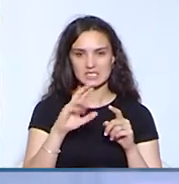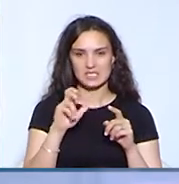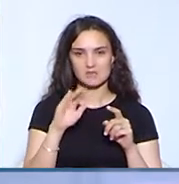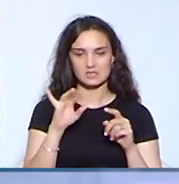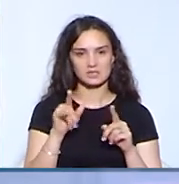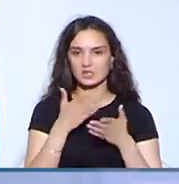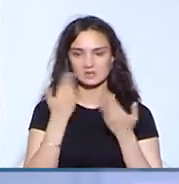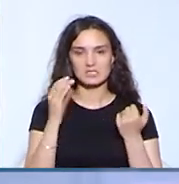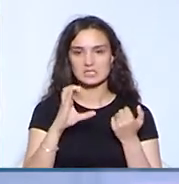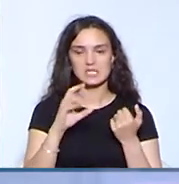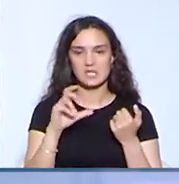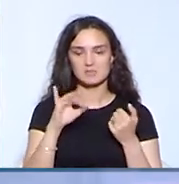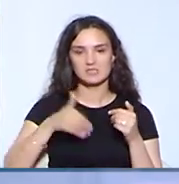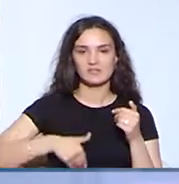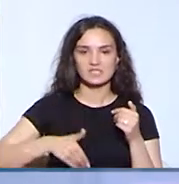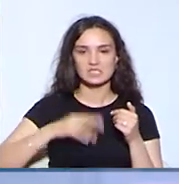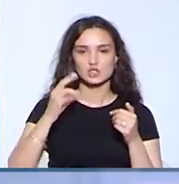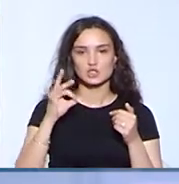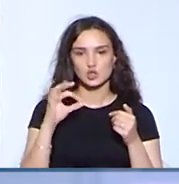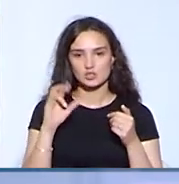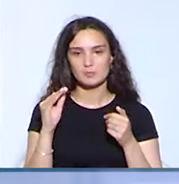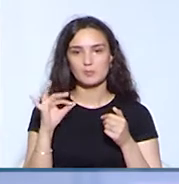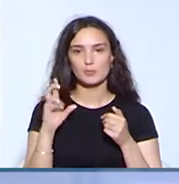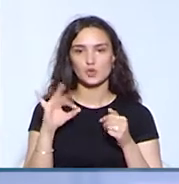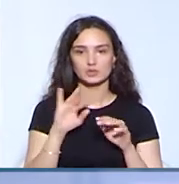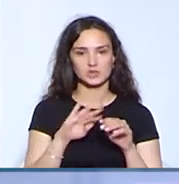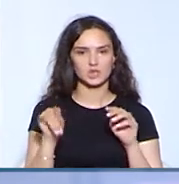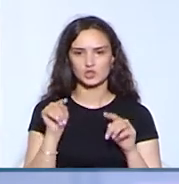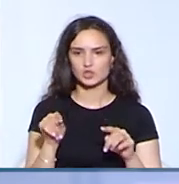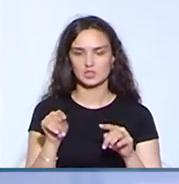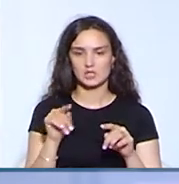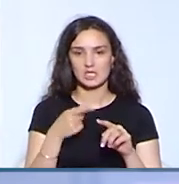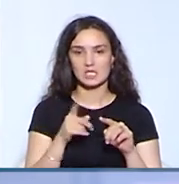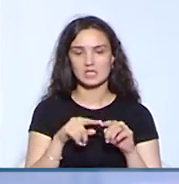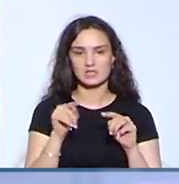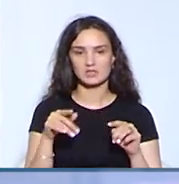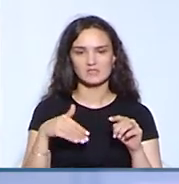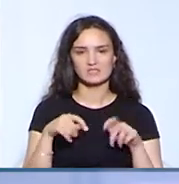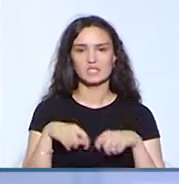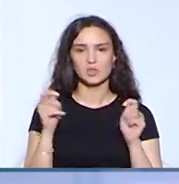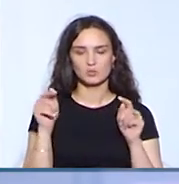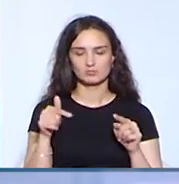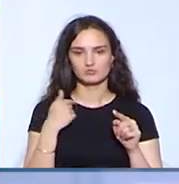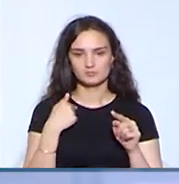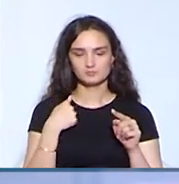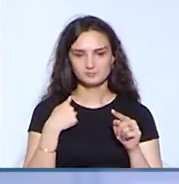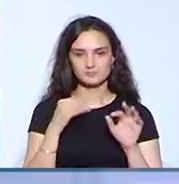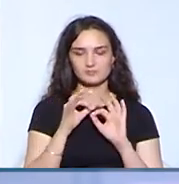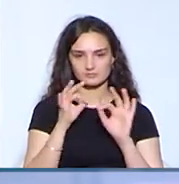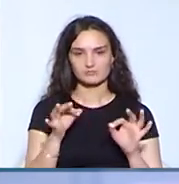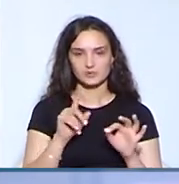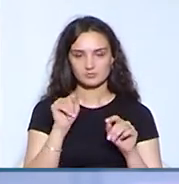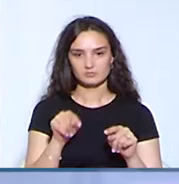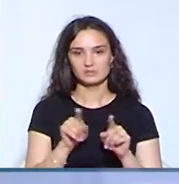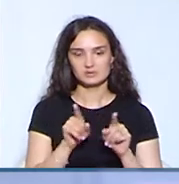არ არსებობს C ჰეპატიტი ღვიძლის ცირის ფიბროზის გარეშე და ეს ბარიერული ფუნქცია ღვიძლის დარღვეული აქვს. ჩვენ მოიხსენებათ, რომ